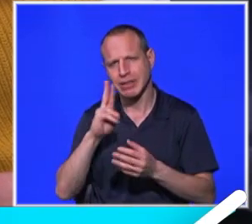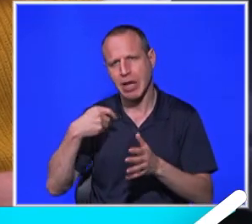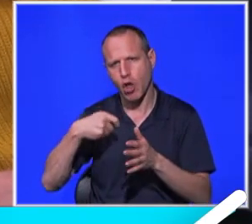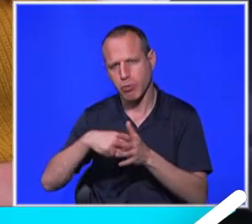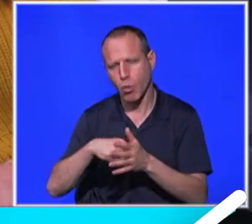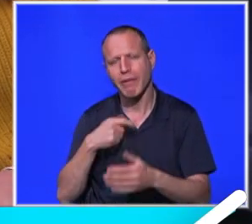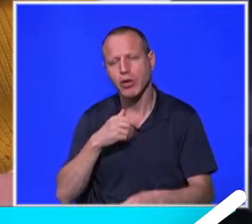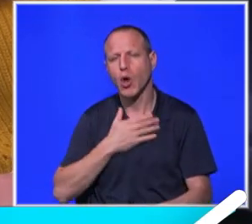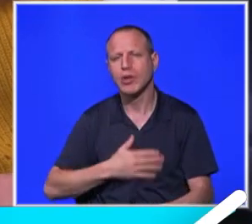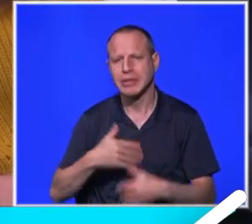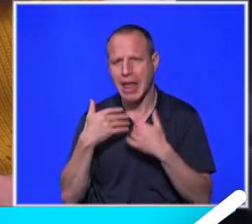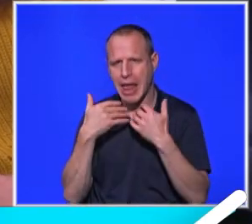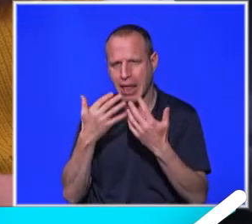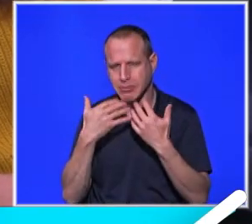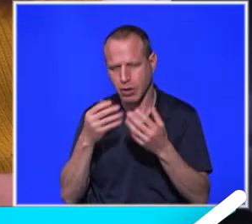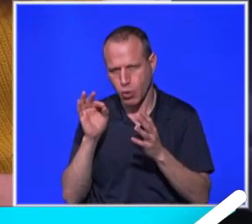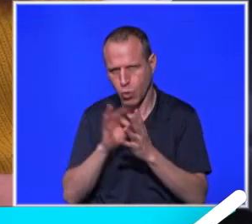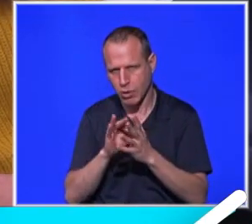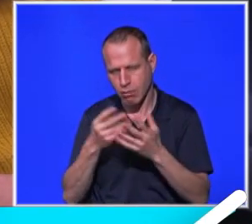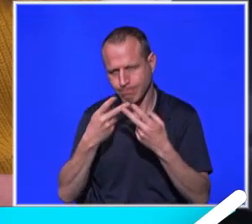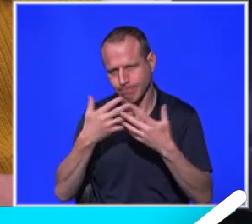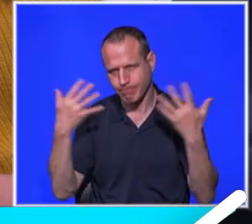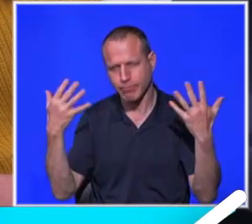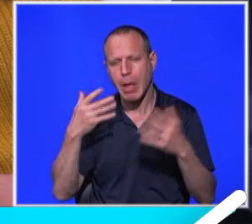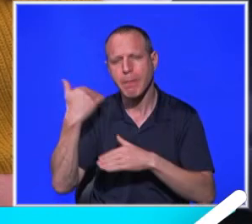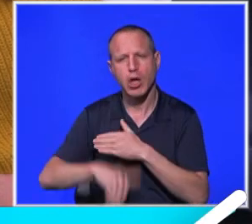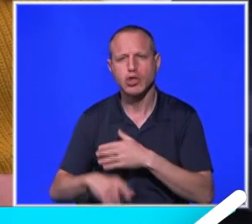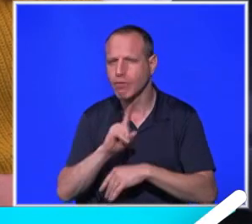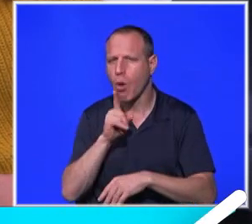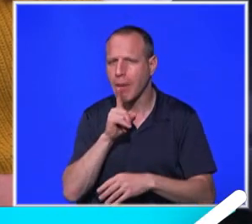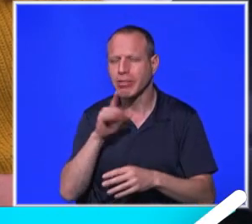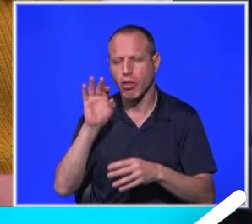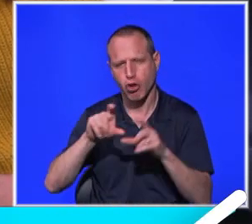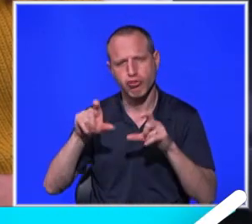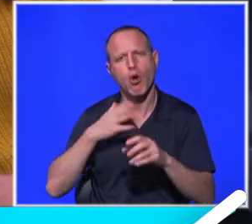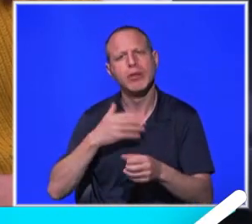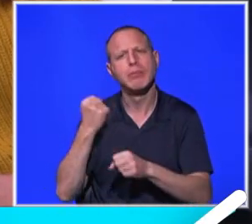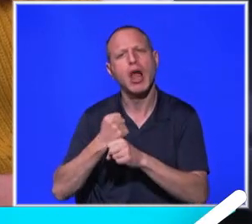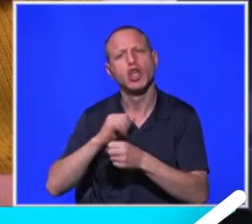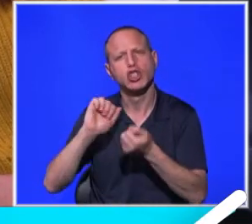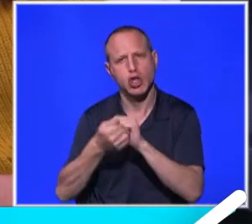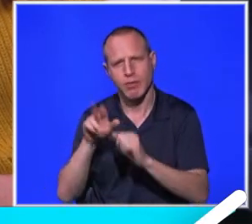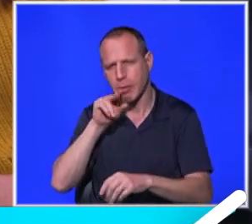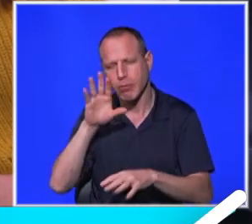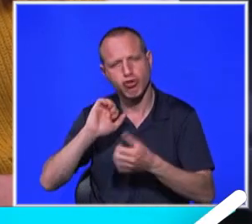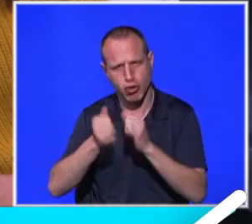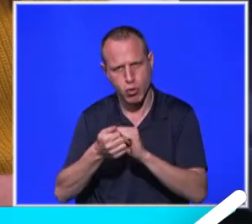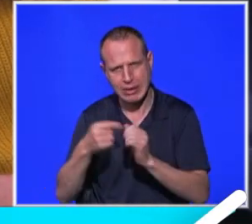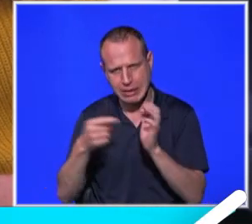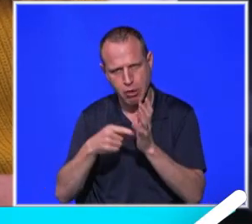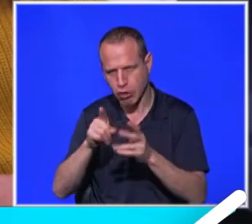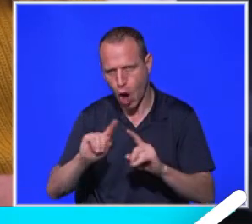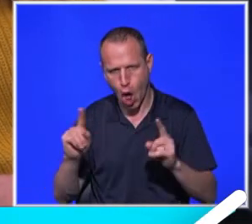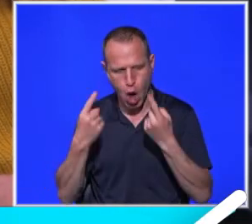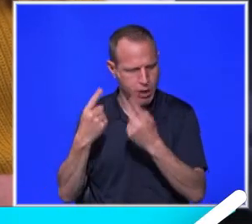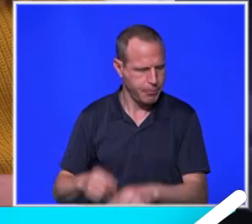מנסה לחדד את הנקודה הציפי. הרי בסוף, לא מעט אנשים רוצים לעשות שינוי, ומדברים על שינוי. והסיבה שזה לא קורה,